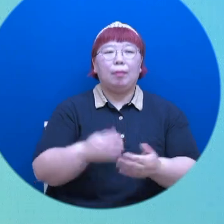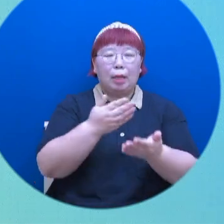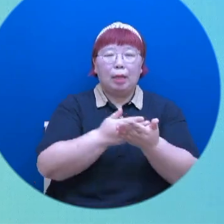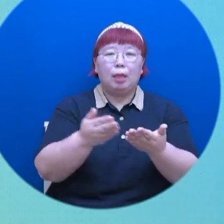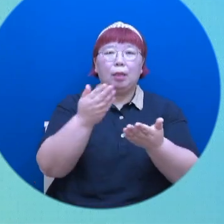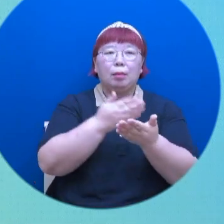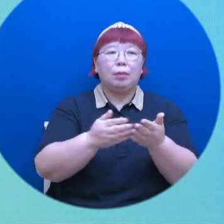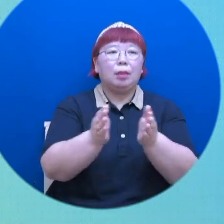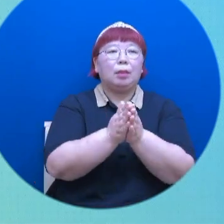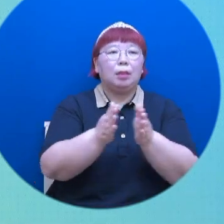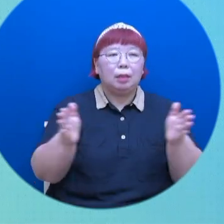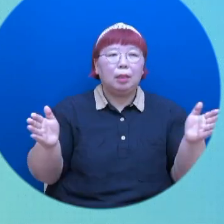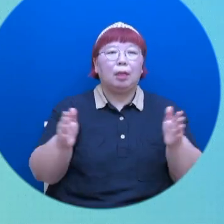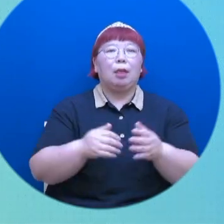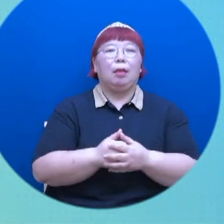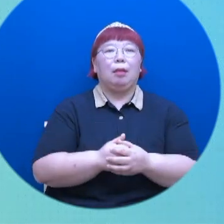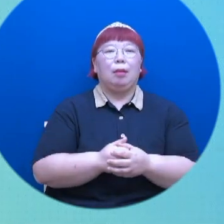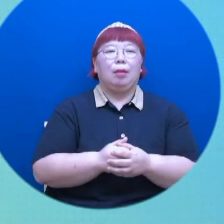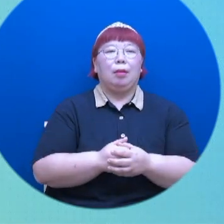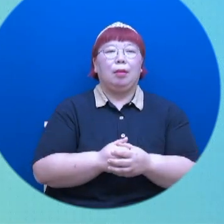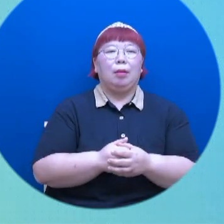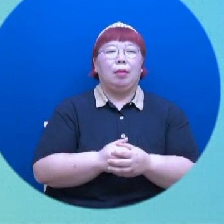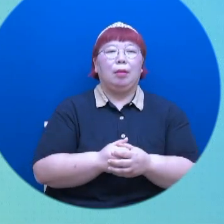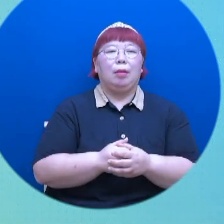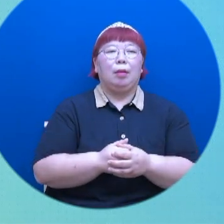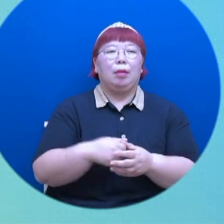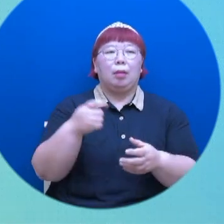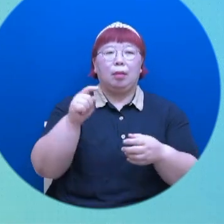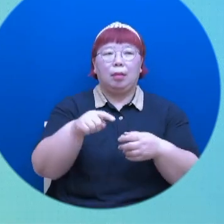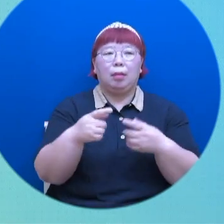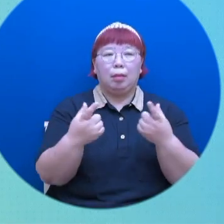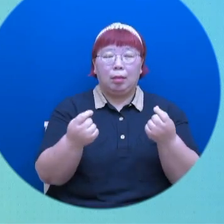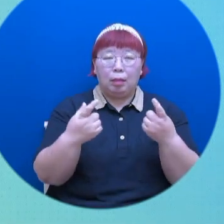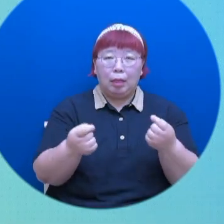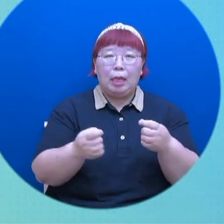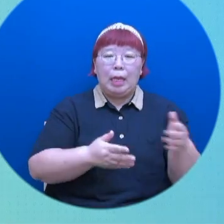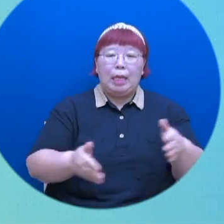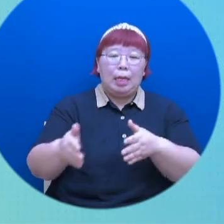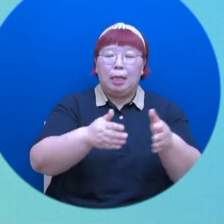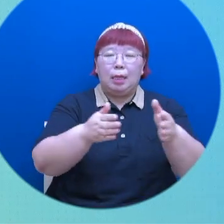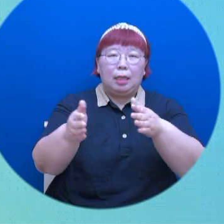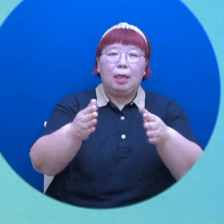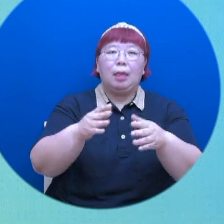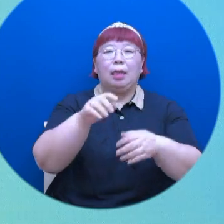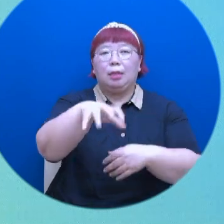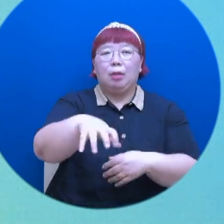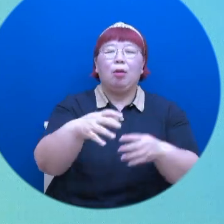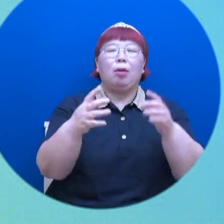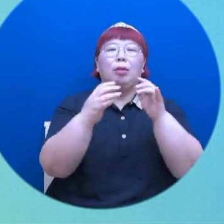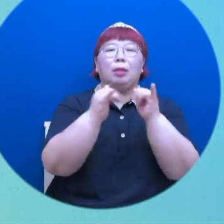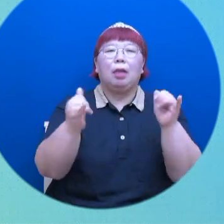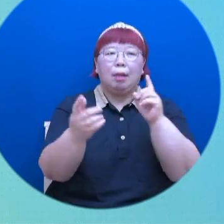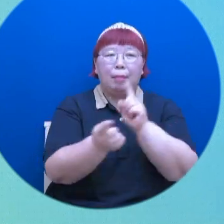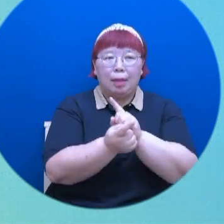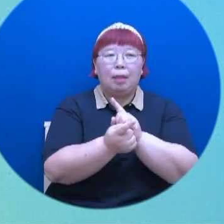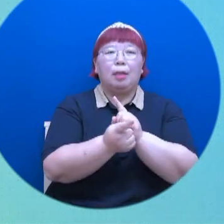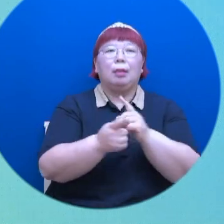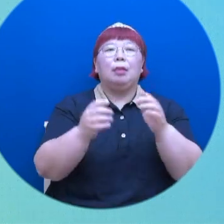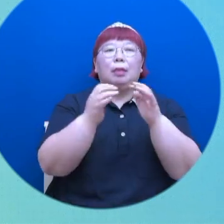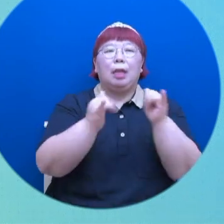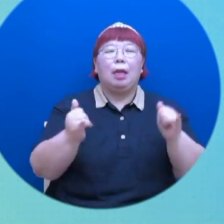시작해요. 그리고 길거리로 나아갑니다. 사람들을 만나서